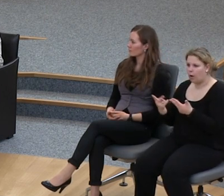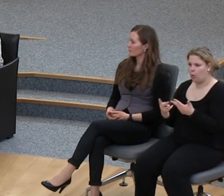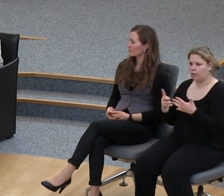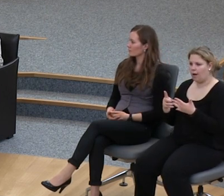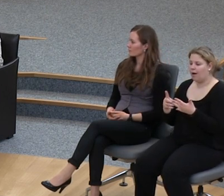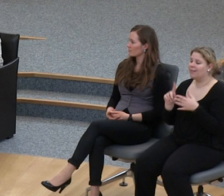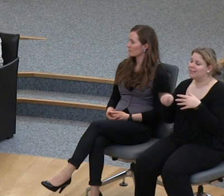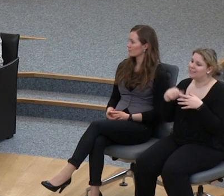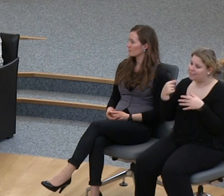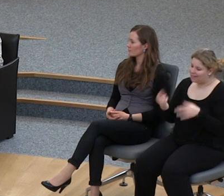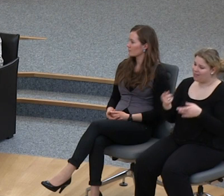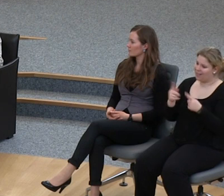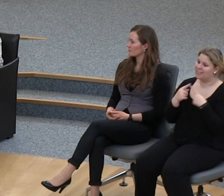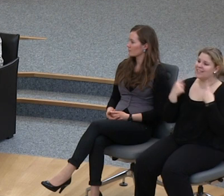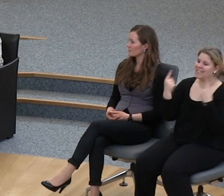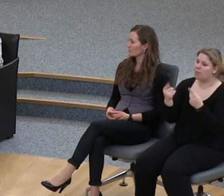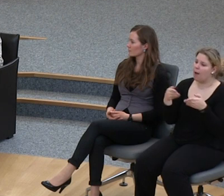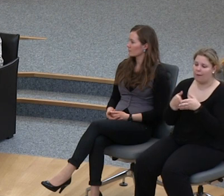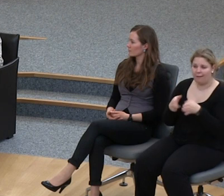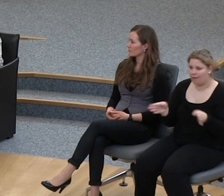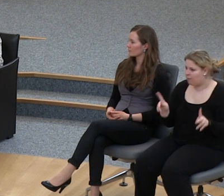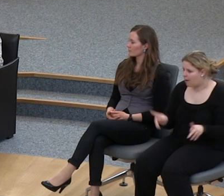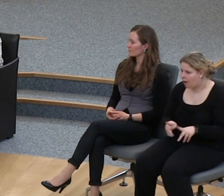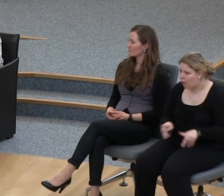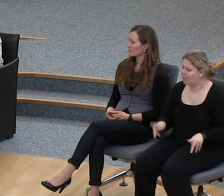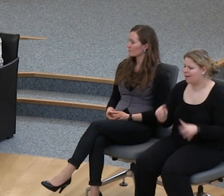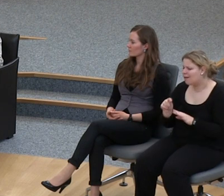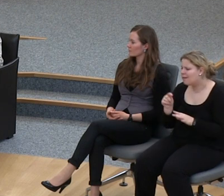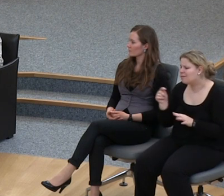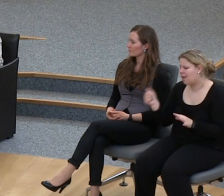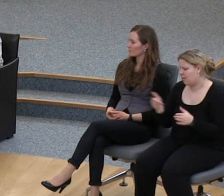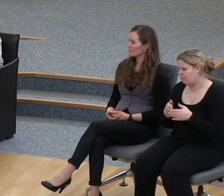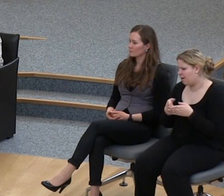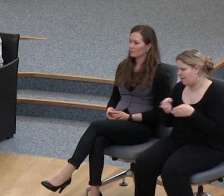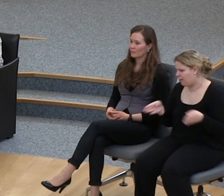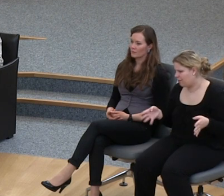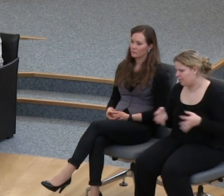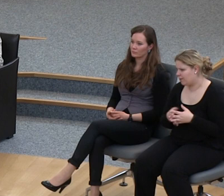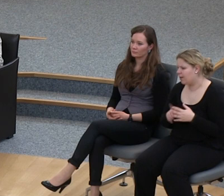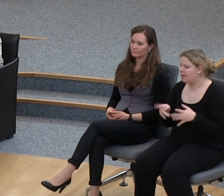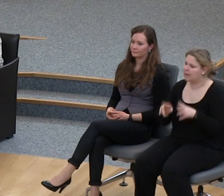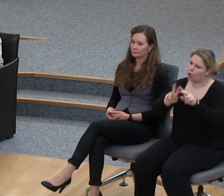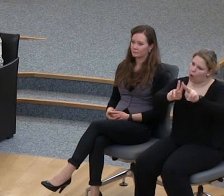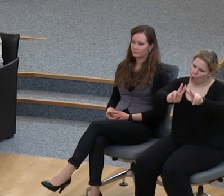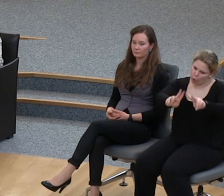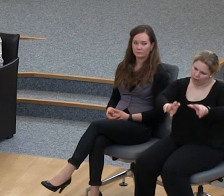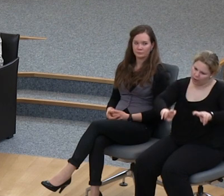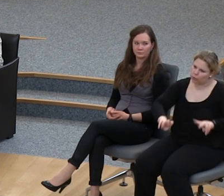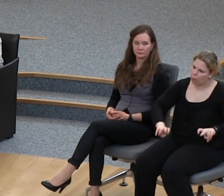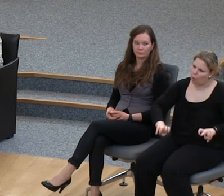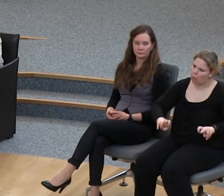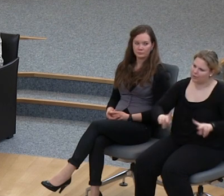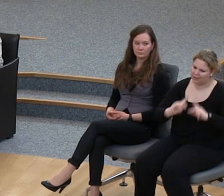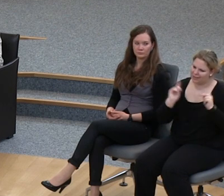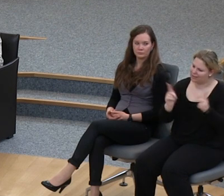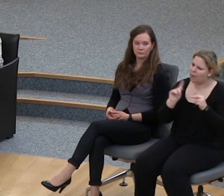barrierefreie Zimmer, die dann auch gut zu nutzen sind. Das Gleiche gilt für die Untersuchungseinrichtungen und